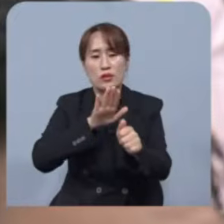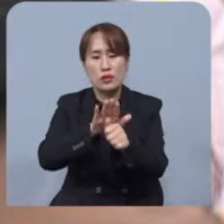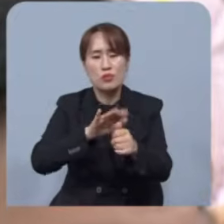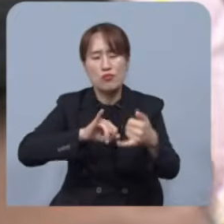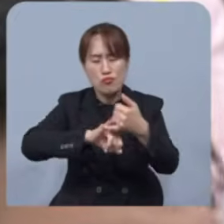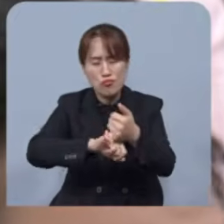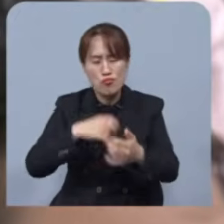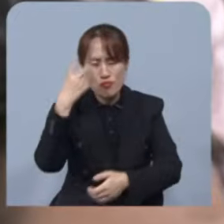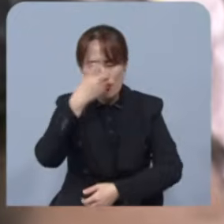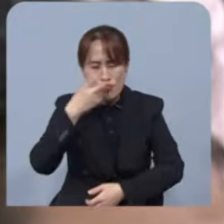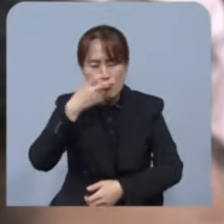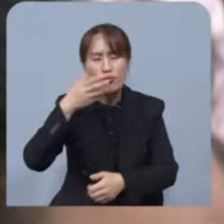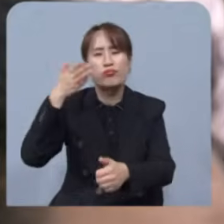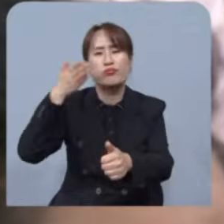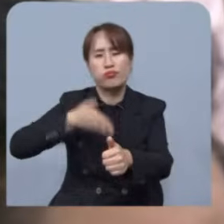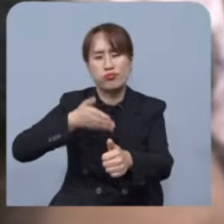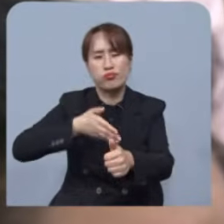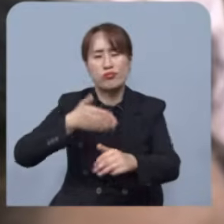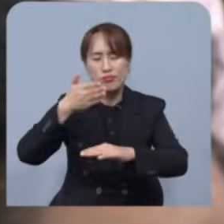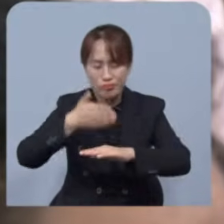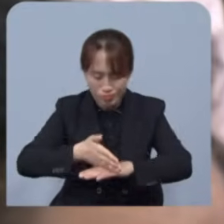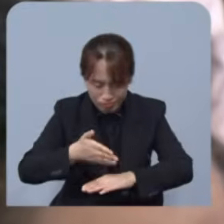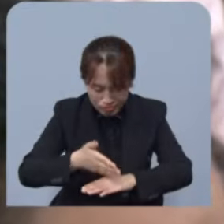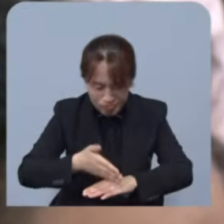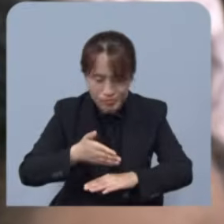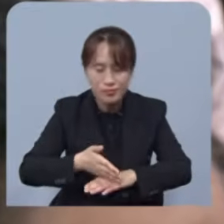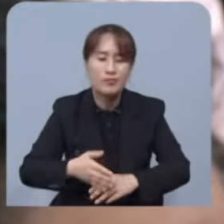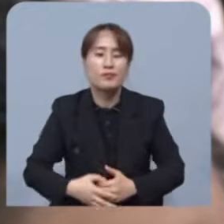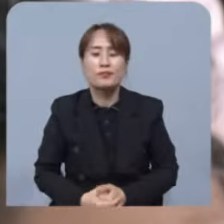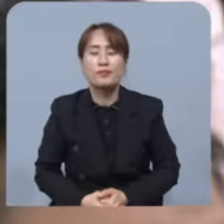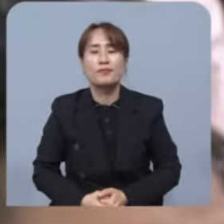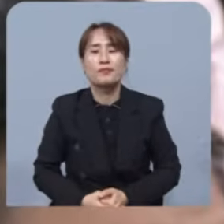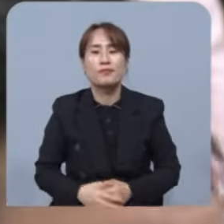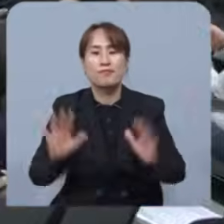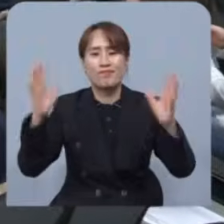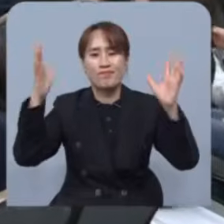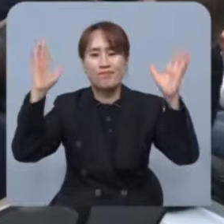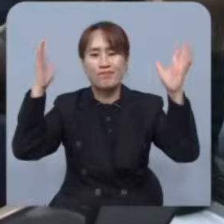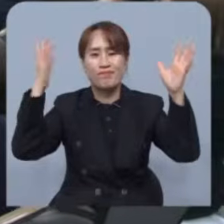검토해 주시면 정말 감사하겠습니다.